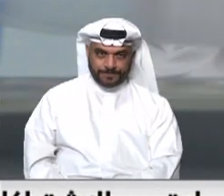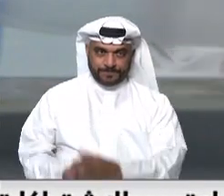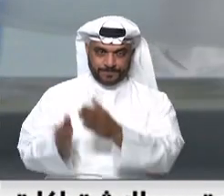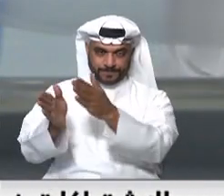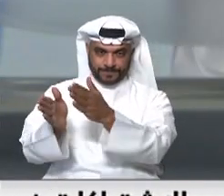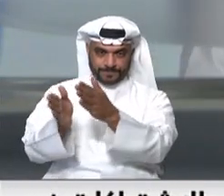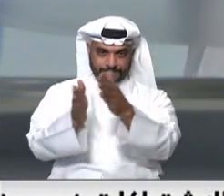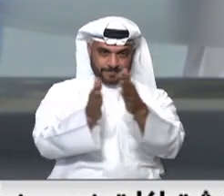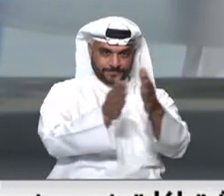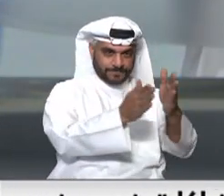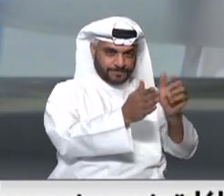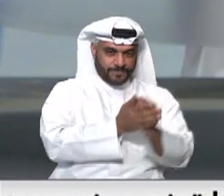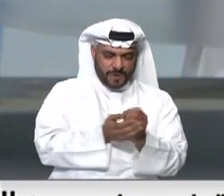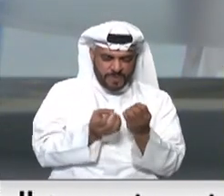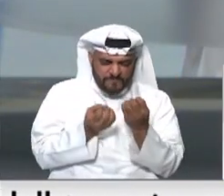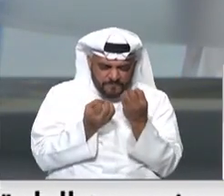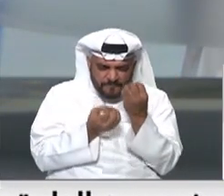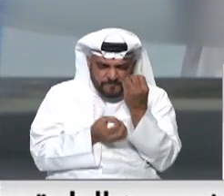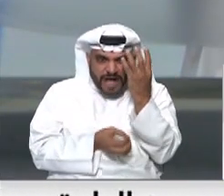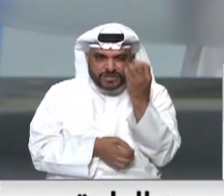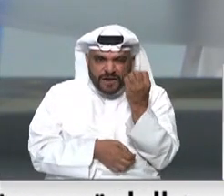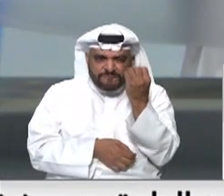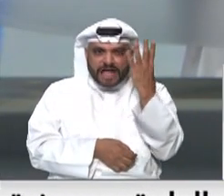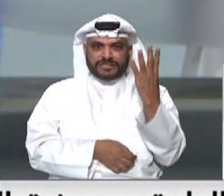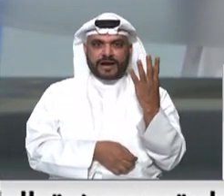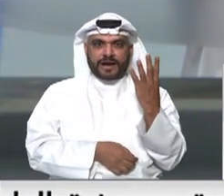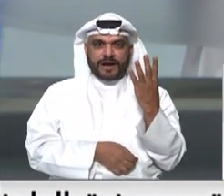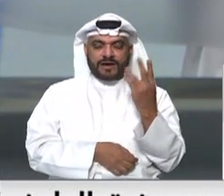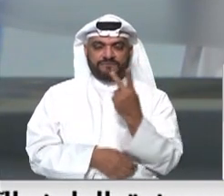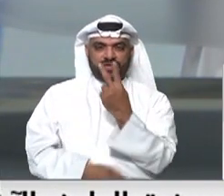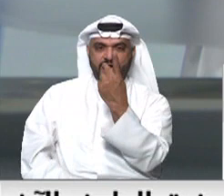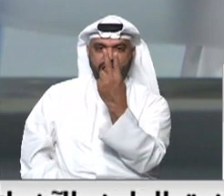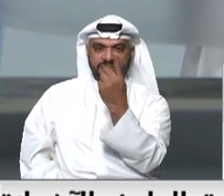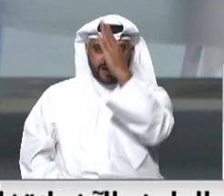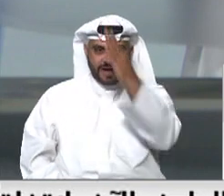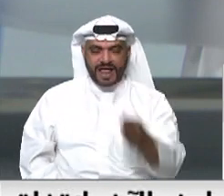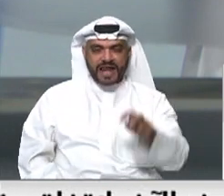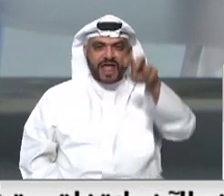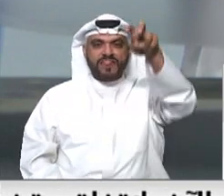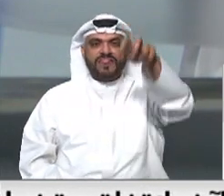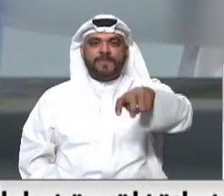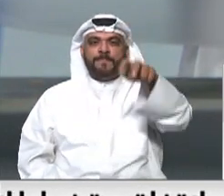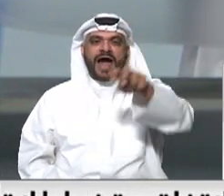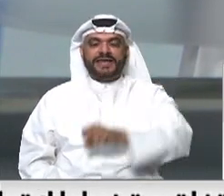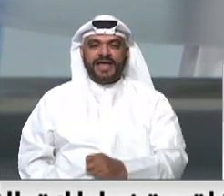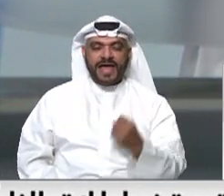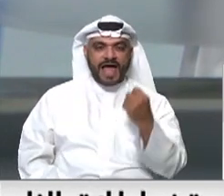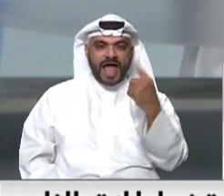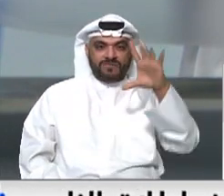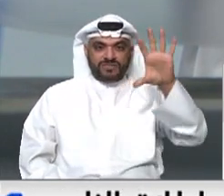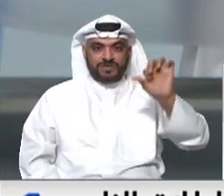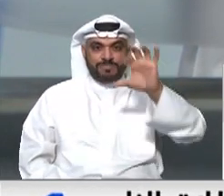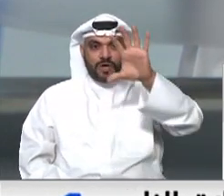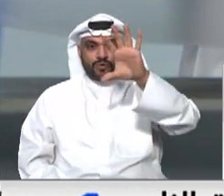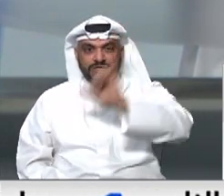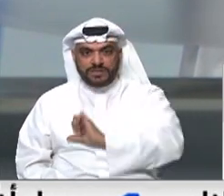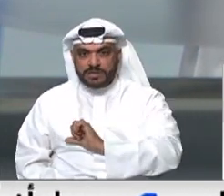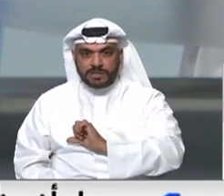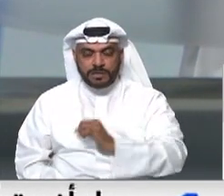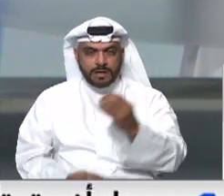منذ الساعات الأولى كان الرفض القاطع للغزو العراقي الغاشم لدولة الكويت دون أي تهاون أو